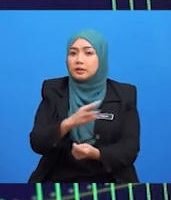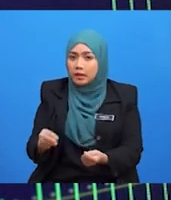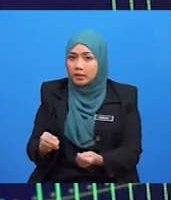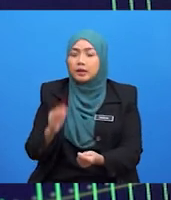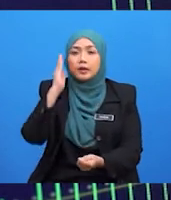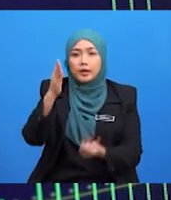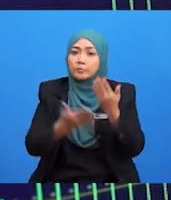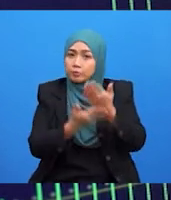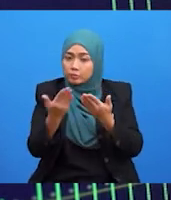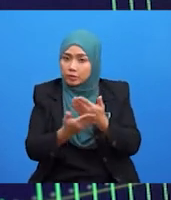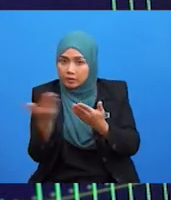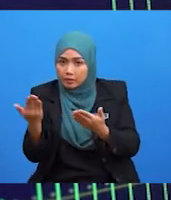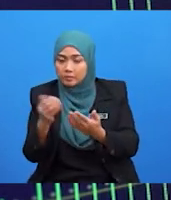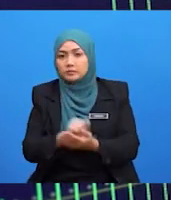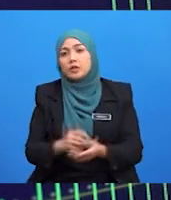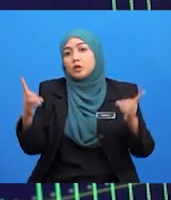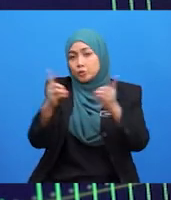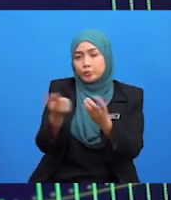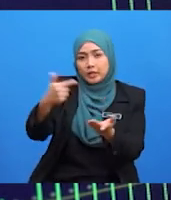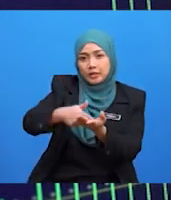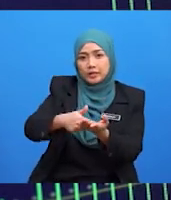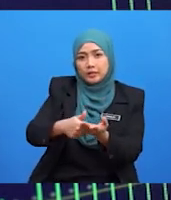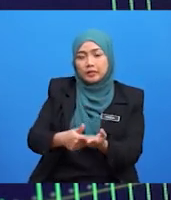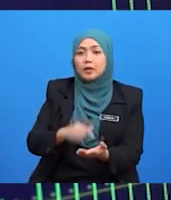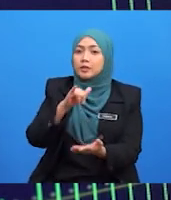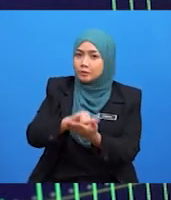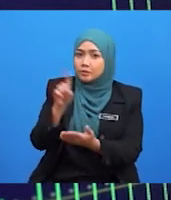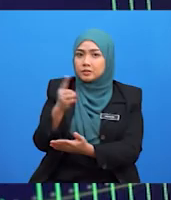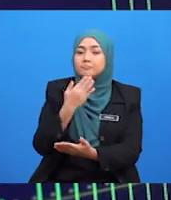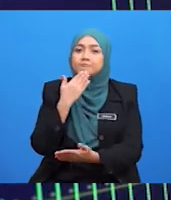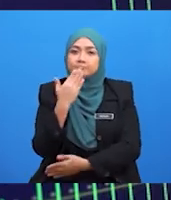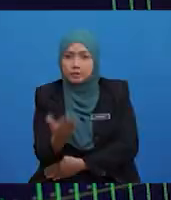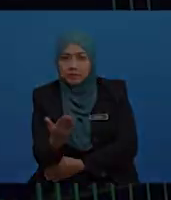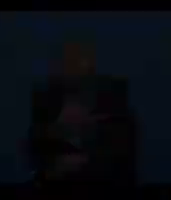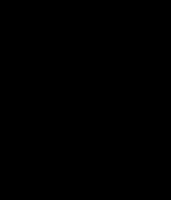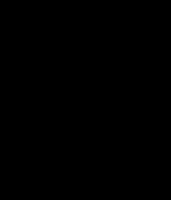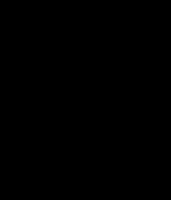jadi lebih mudah dan senang. Jumpa lagi. Sekian. Terima kasih.